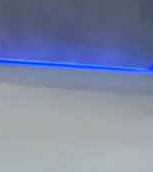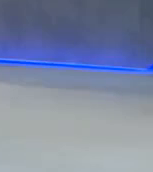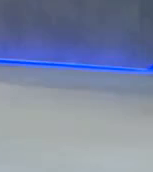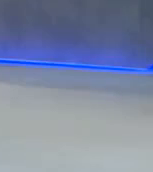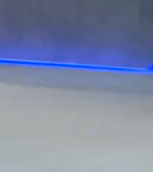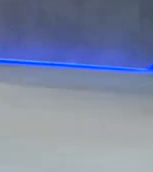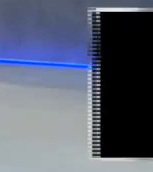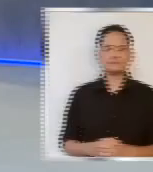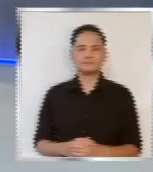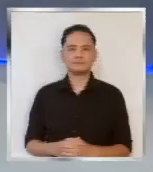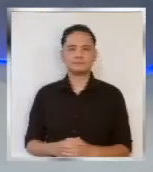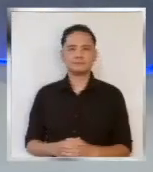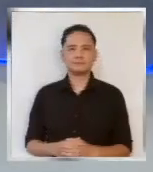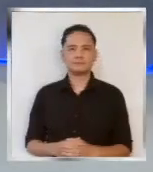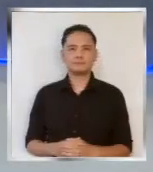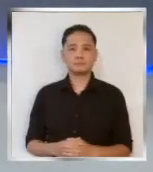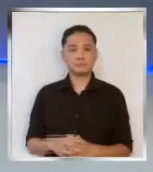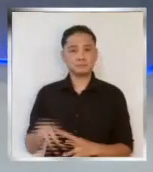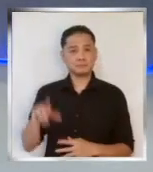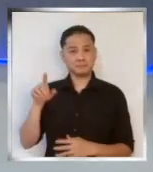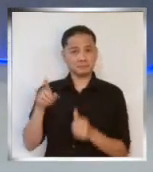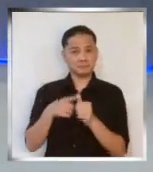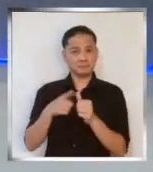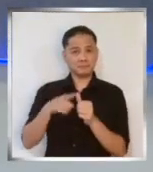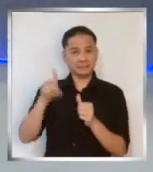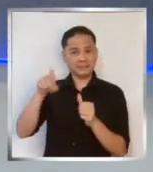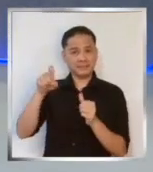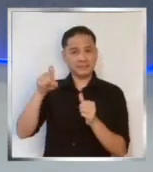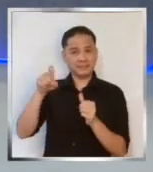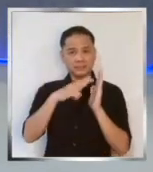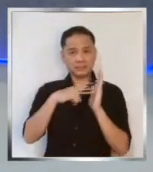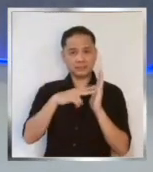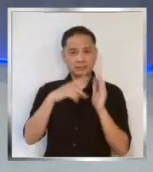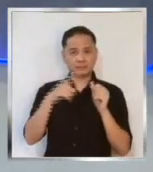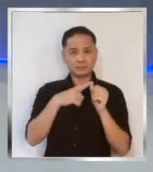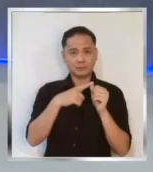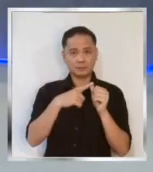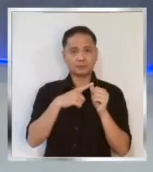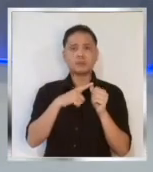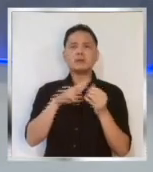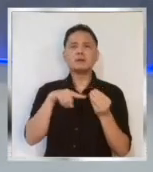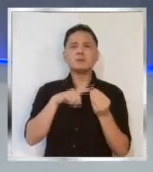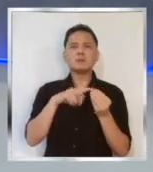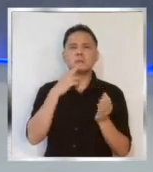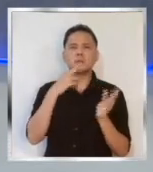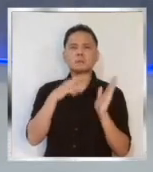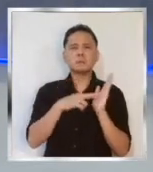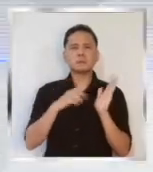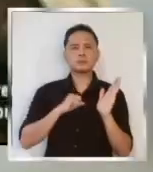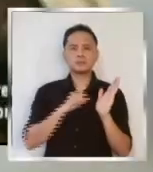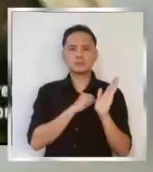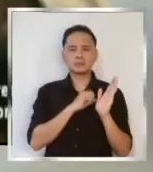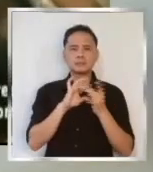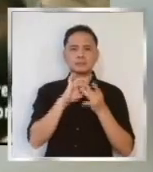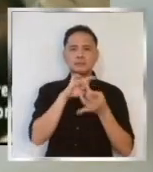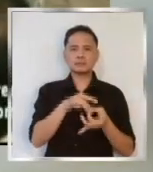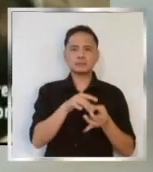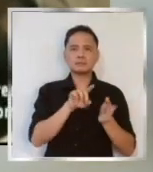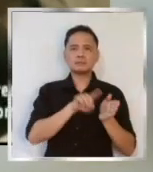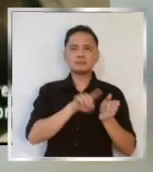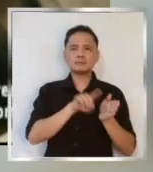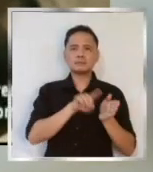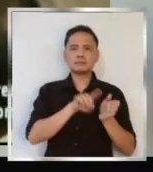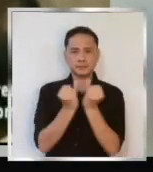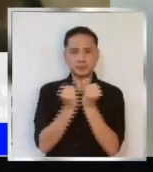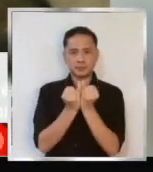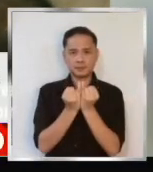Dapat daw mabasa muna ni Pangulong Duterte ang report ng Senado tungkol sa investigasyon nila sa PhilHealth. Reaksyon yan ni Senate